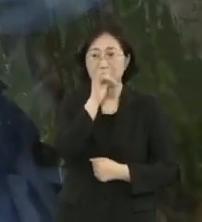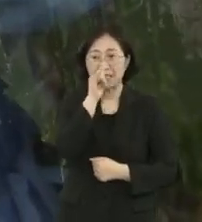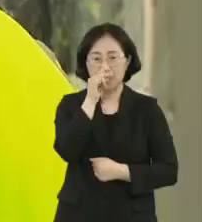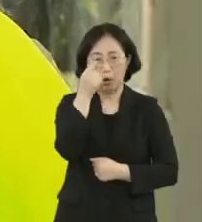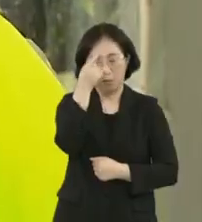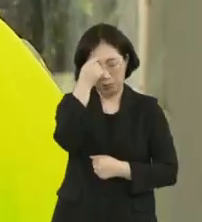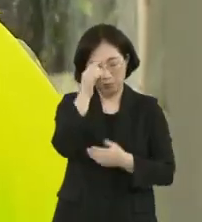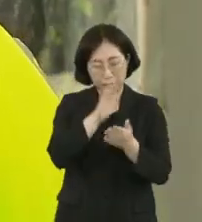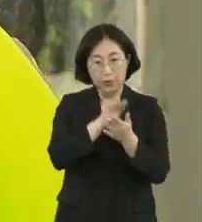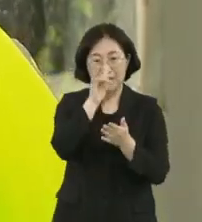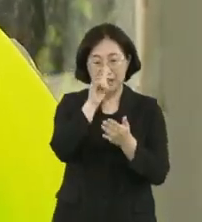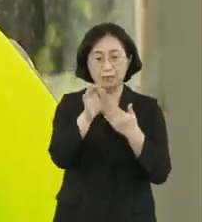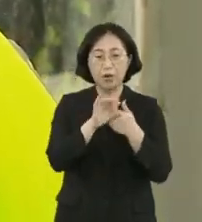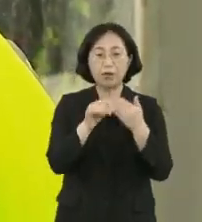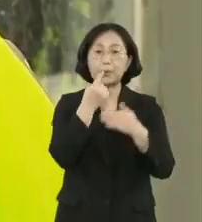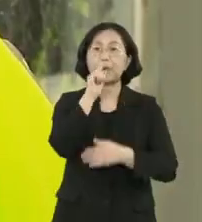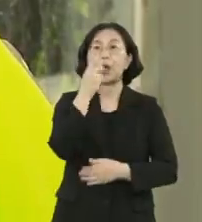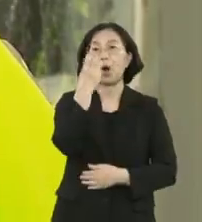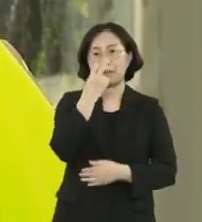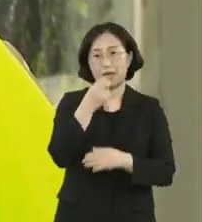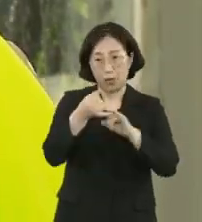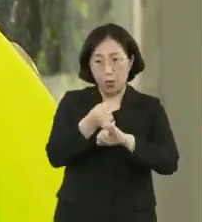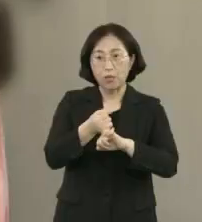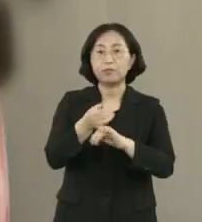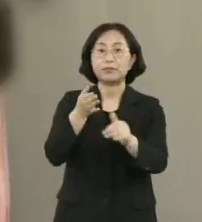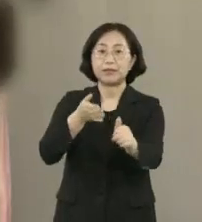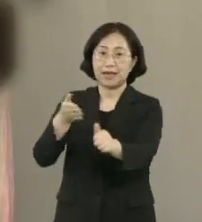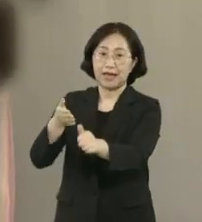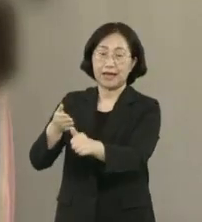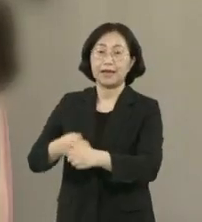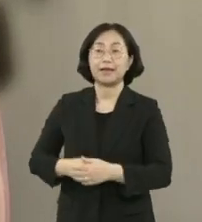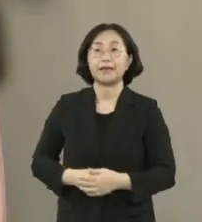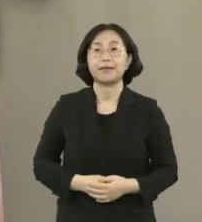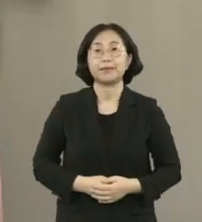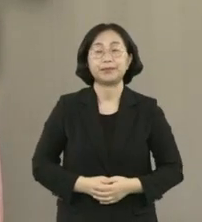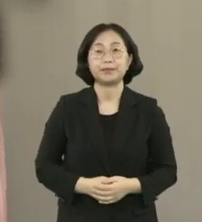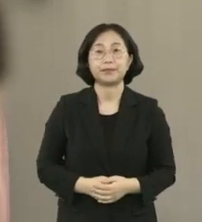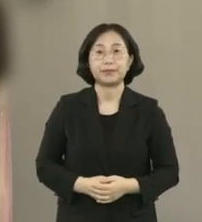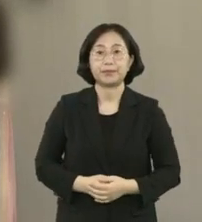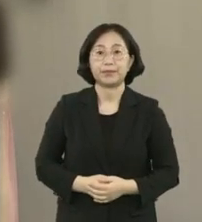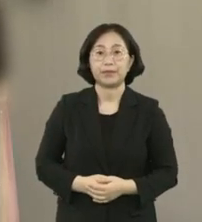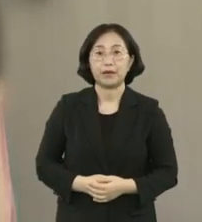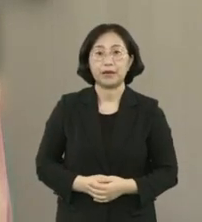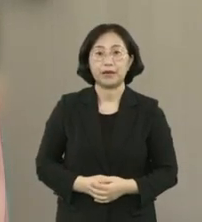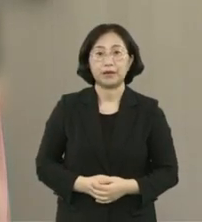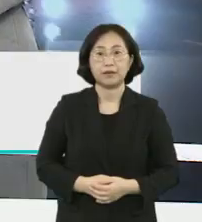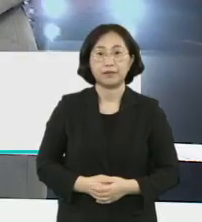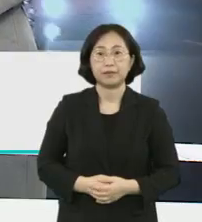있더라도 선별진료소를 찾아 검사를 받을 것을 당부했습니다. TJB 장석영입니다.